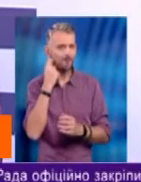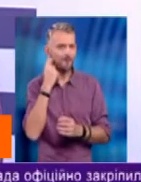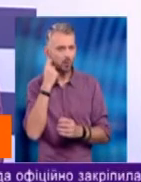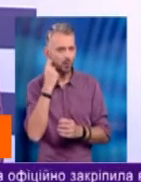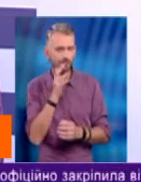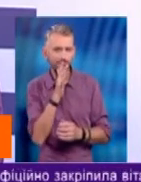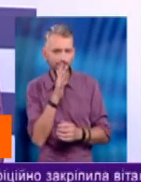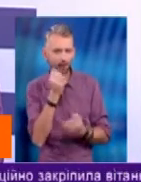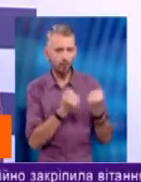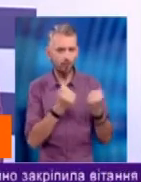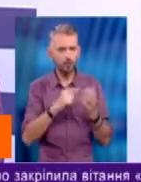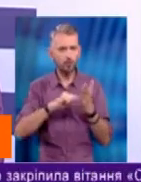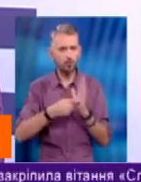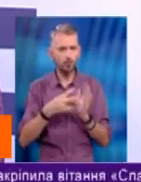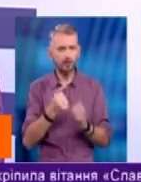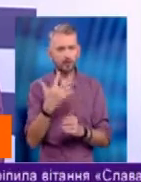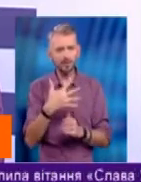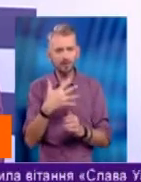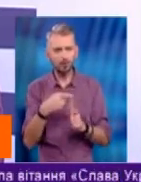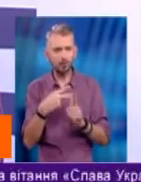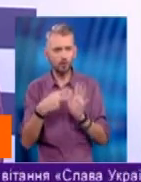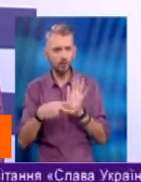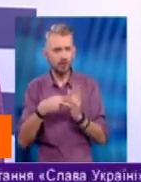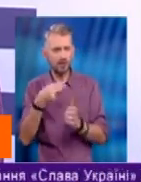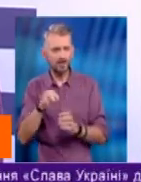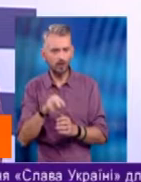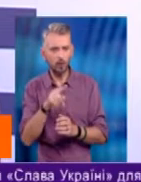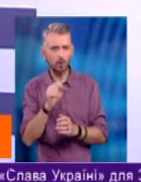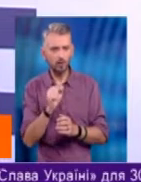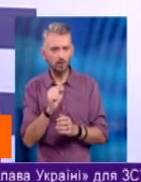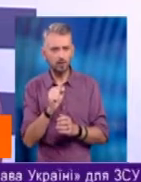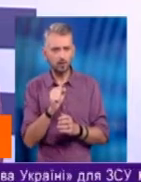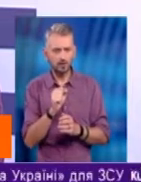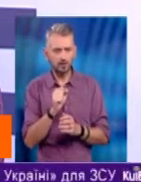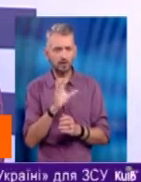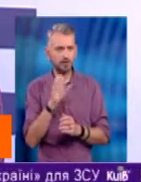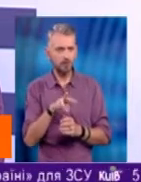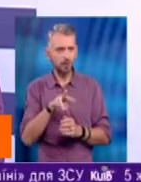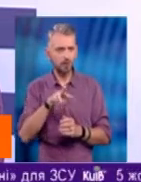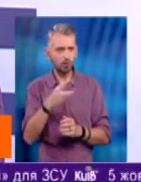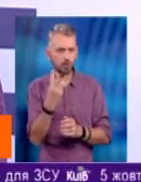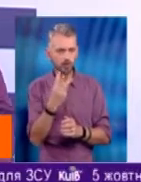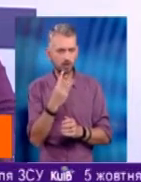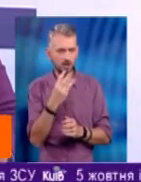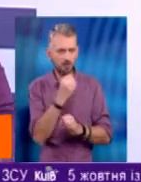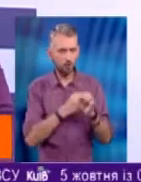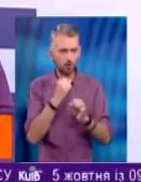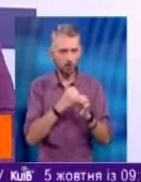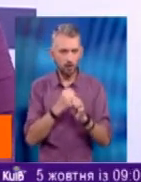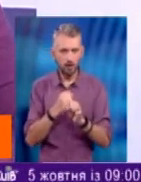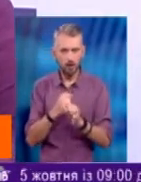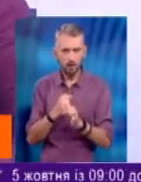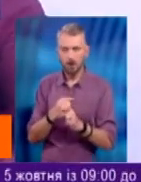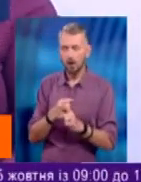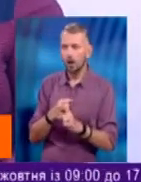на 50 або 70 євро за сантиметр кубічний двигуна і складає 50 за бензиновий